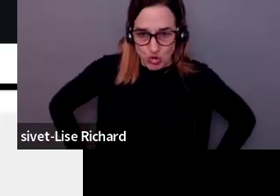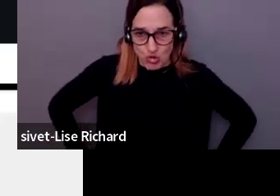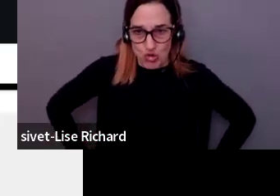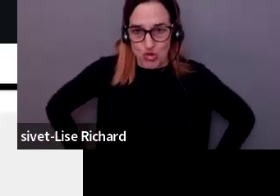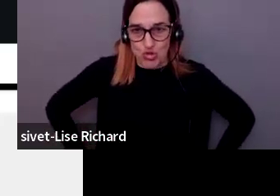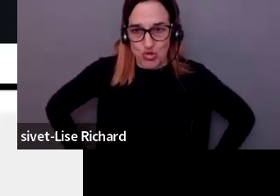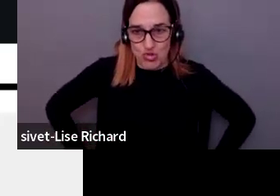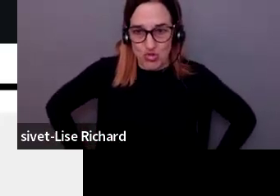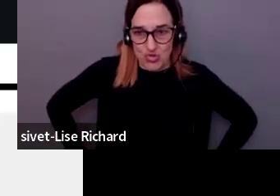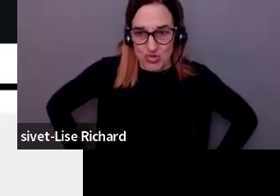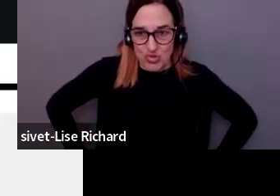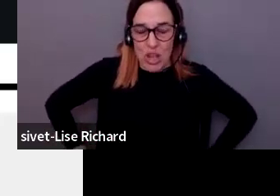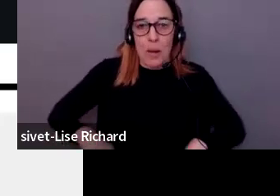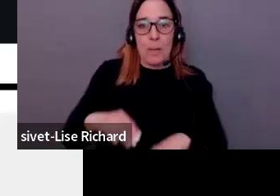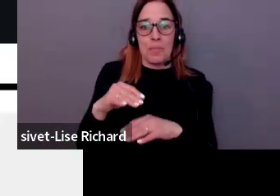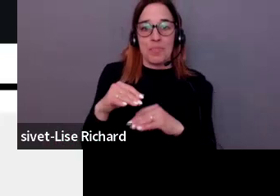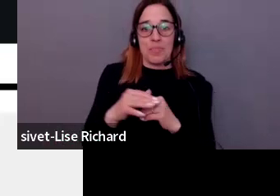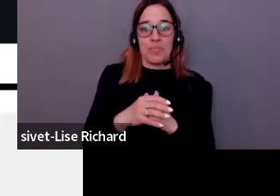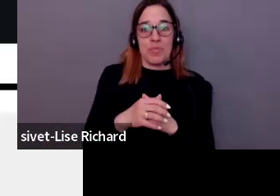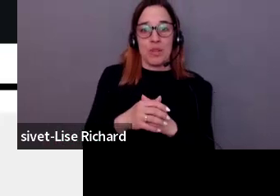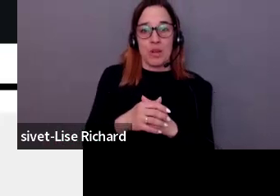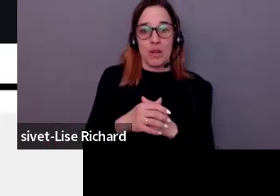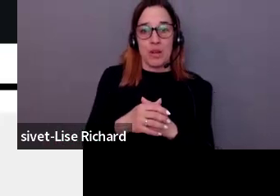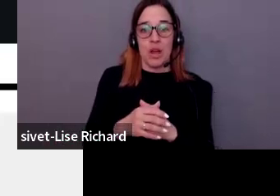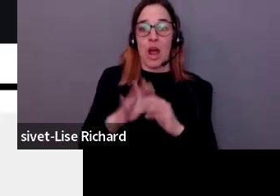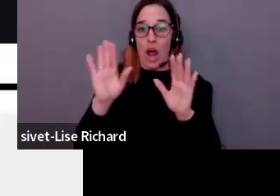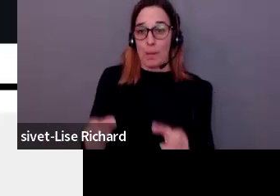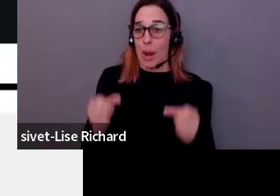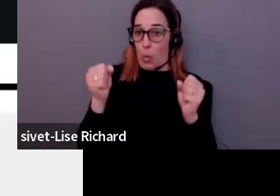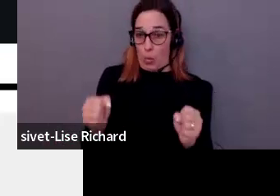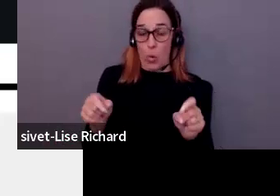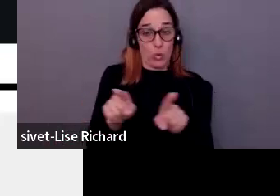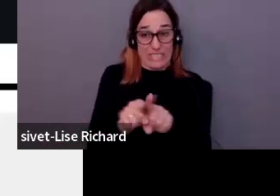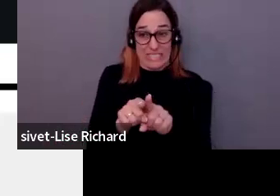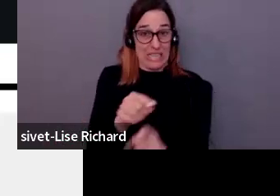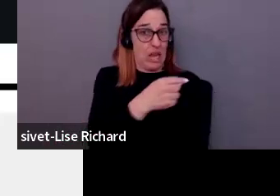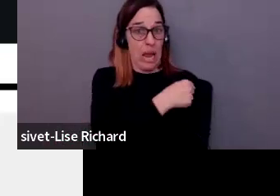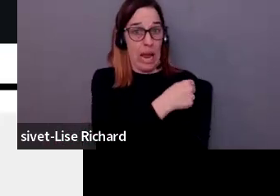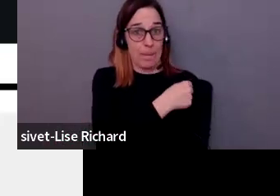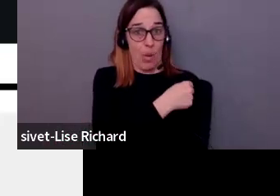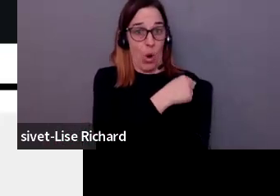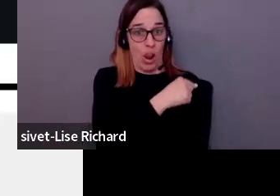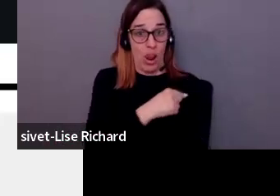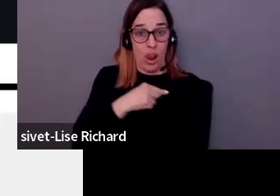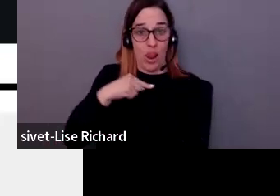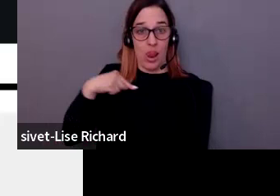OK? Puis, vous pouvez faire ici, là, partir d'une épaule et mesurer à une autre épaule.